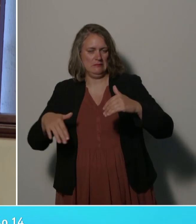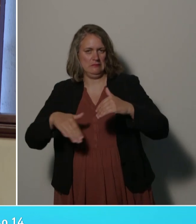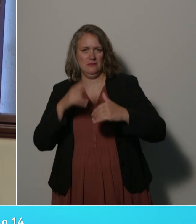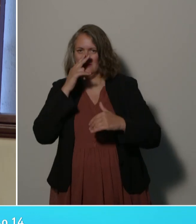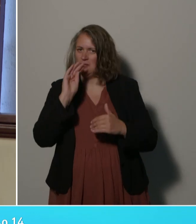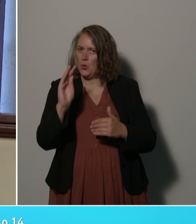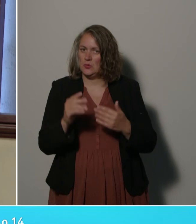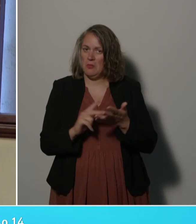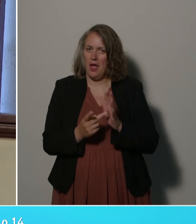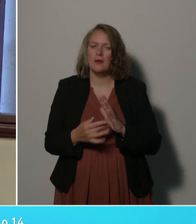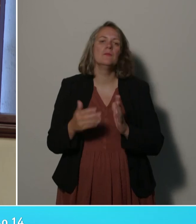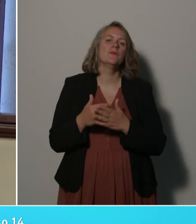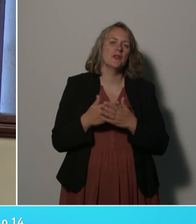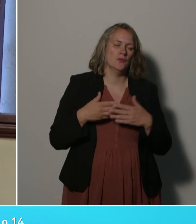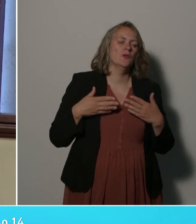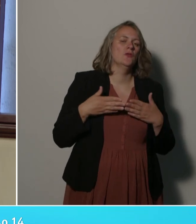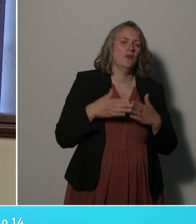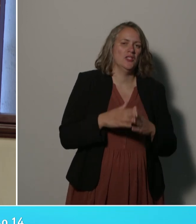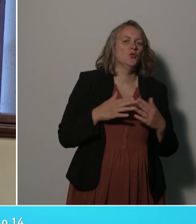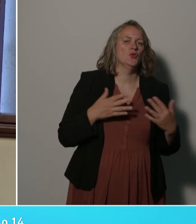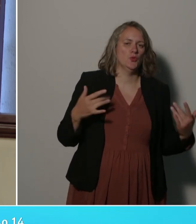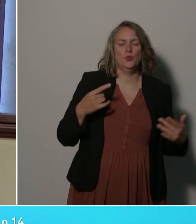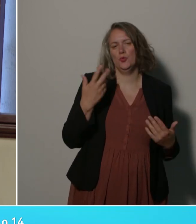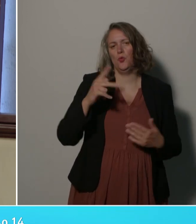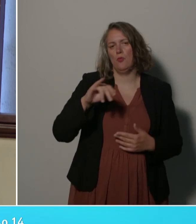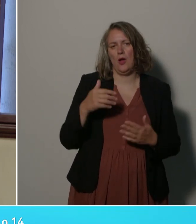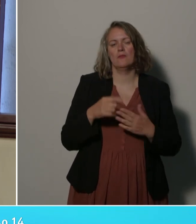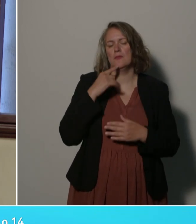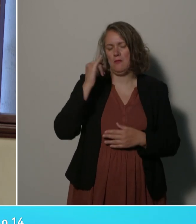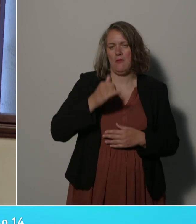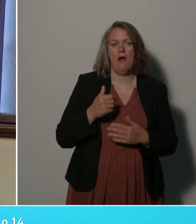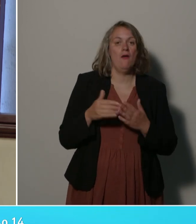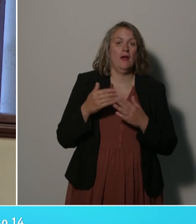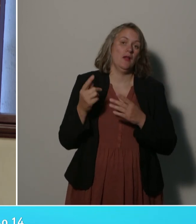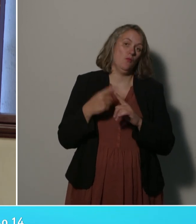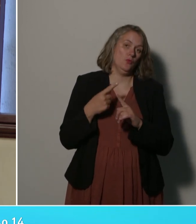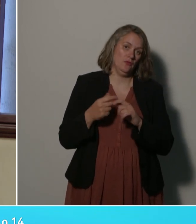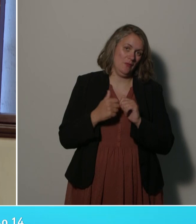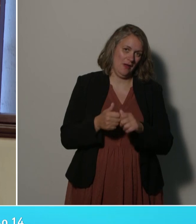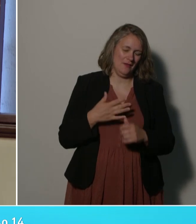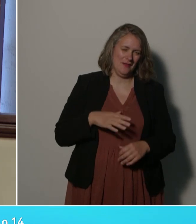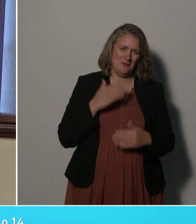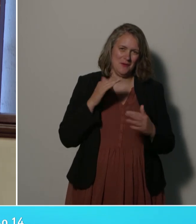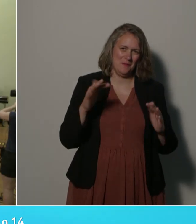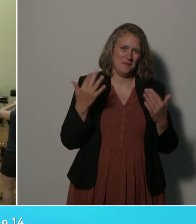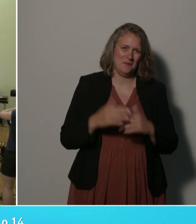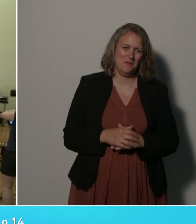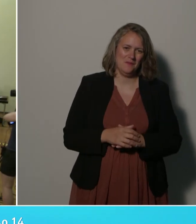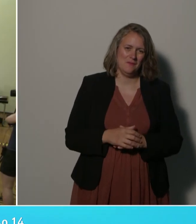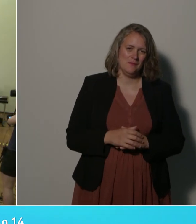Ansonsten Zustimmung der Grünen Fraktion zu diesem Projekt und wir werden das natürlich weiter so positiv begleiten. Danke.